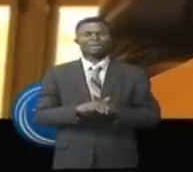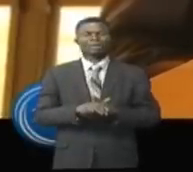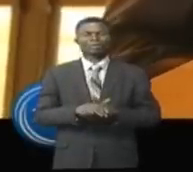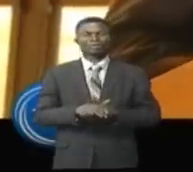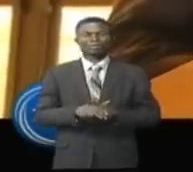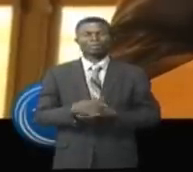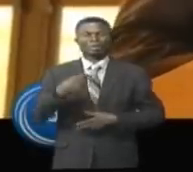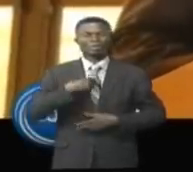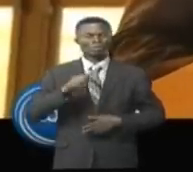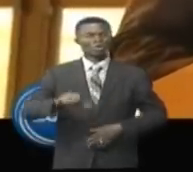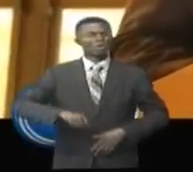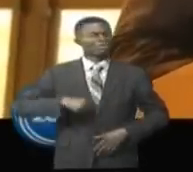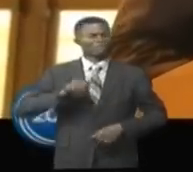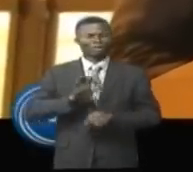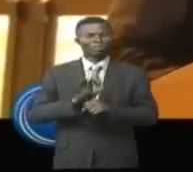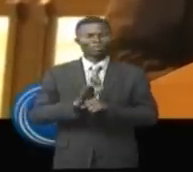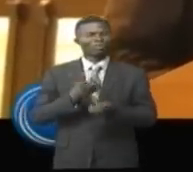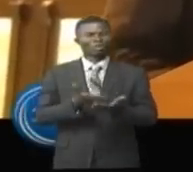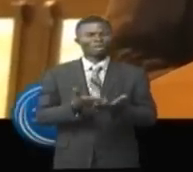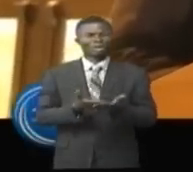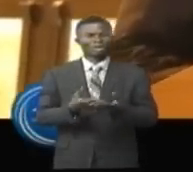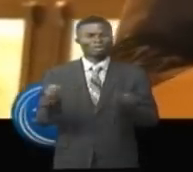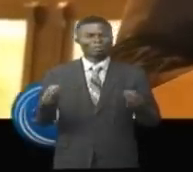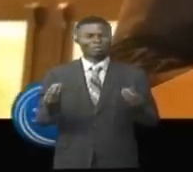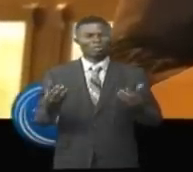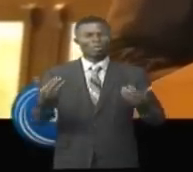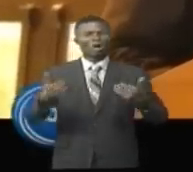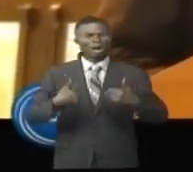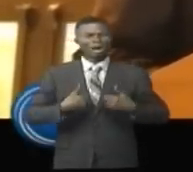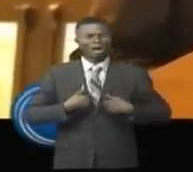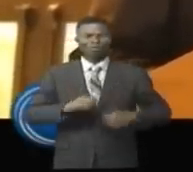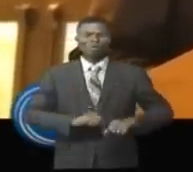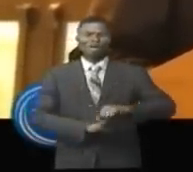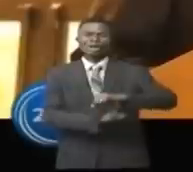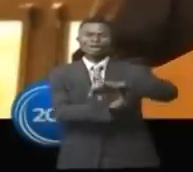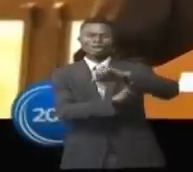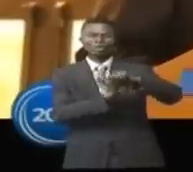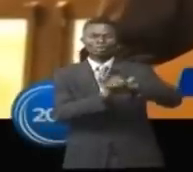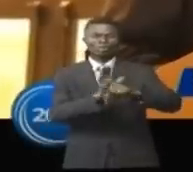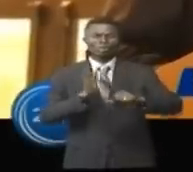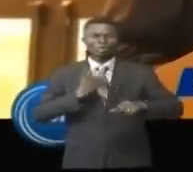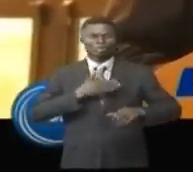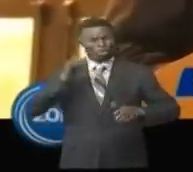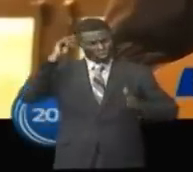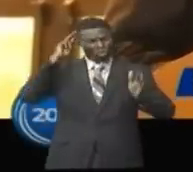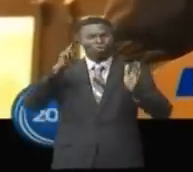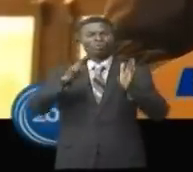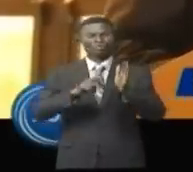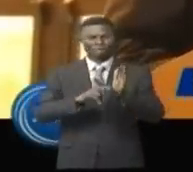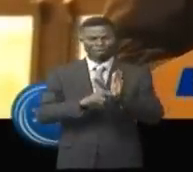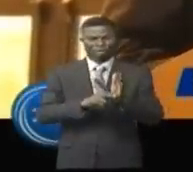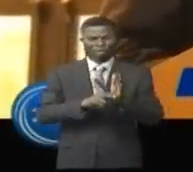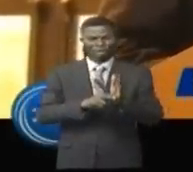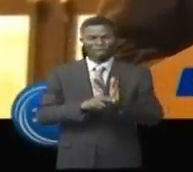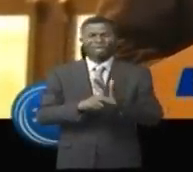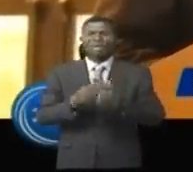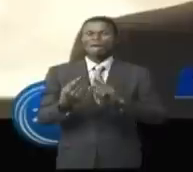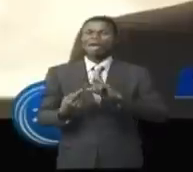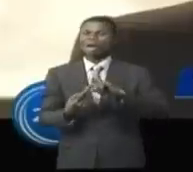Et je suis fier d'avoir accompagné mon gouvernement, et en